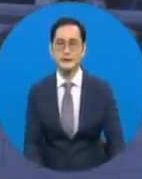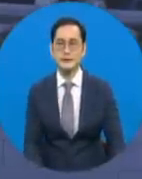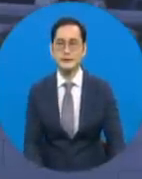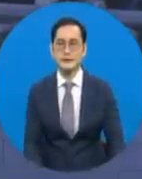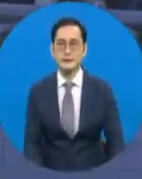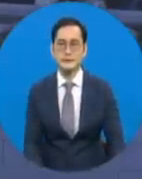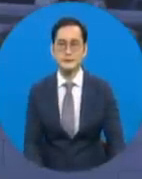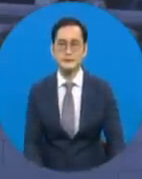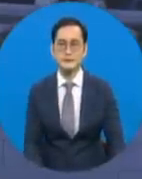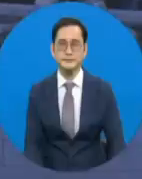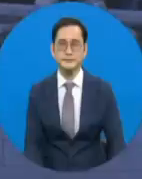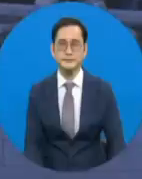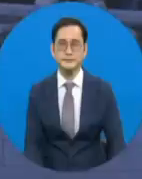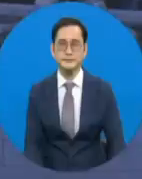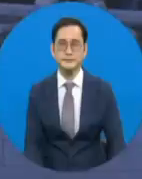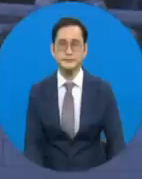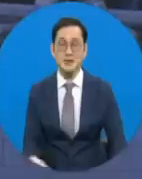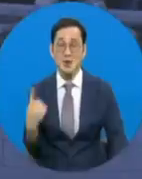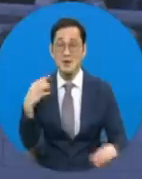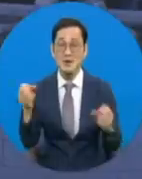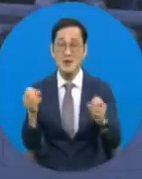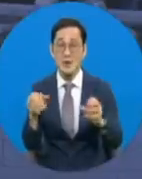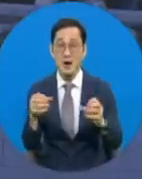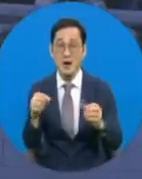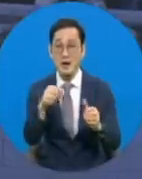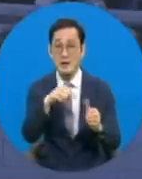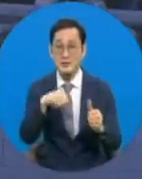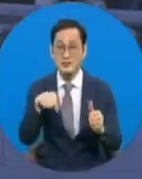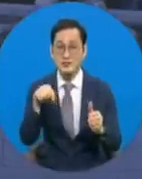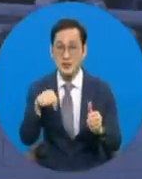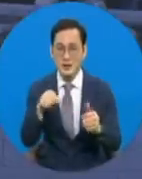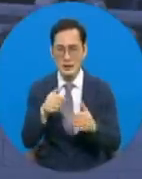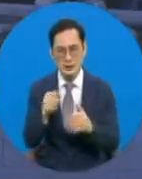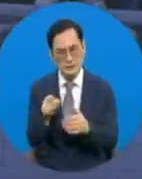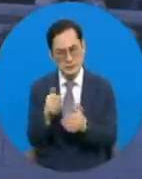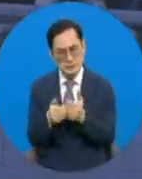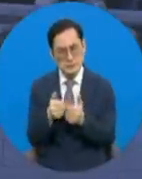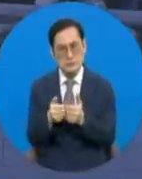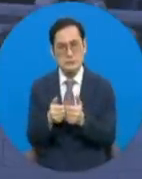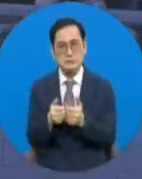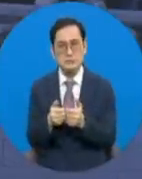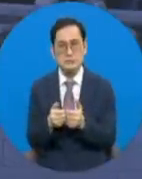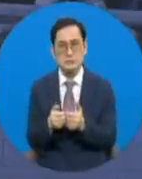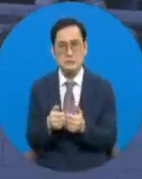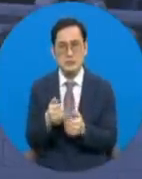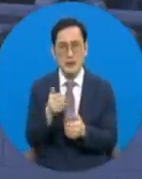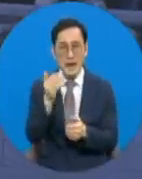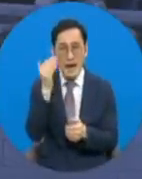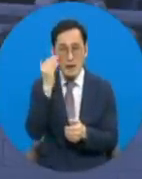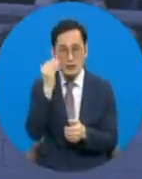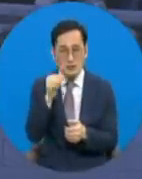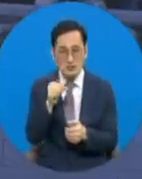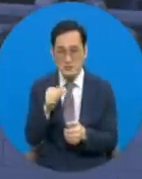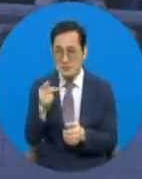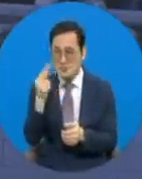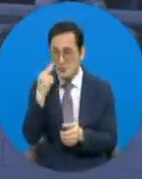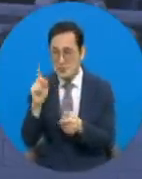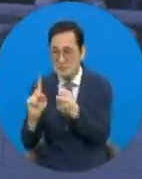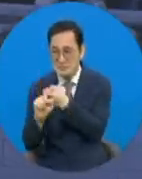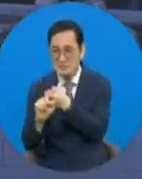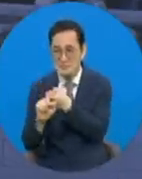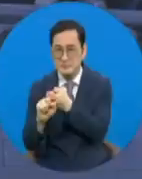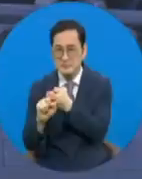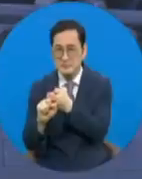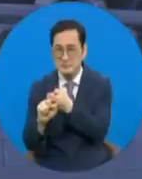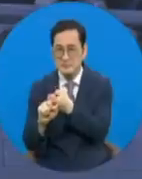대화에서는요 이 대목이 굉장히 논란이 됐습니다. 미중 갈등 속에 한국이 미국에 배팅하는 것은 잘못이라고